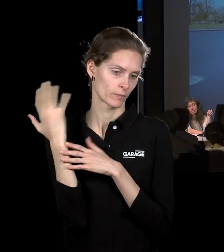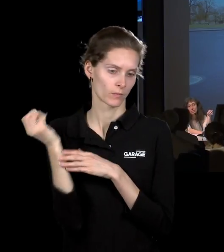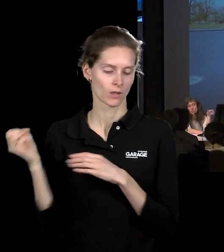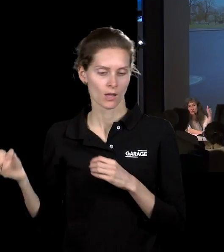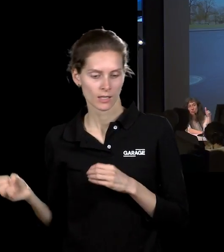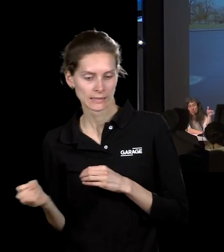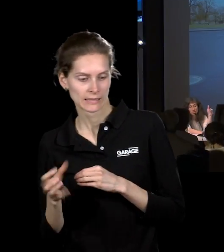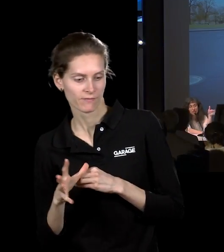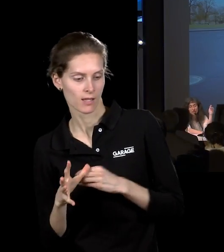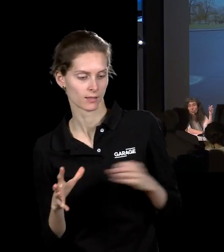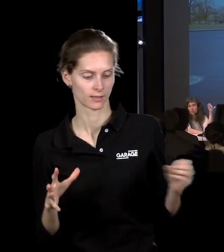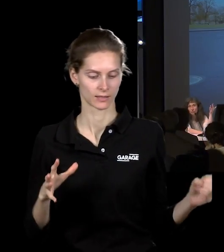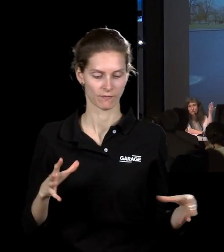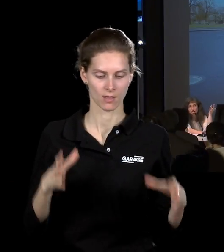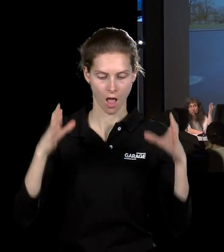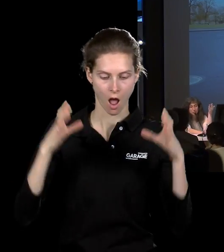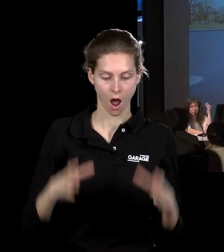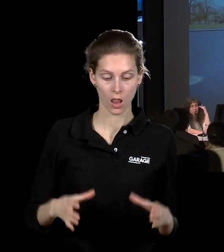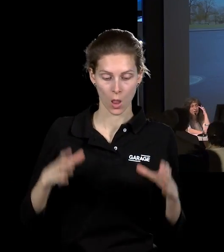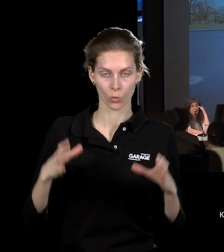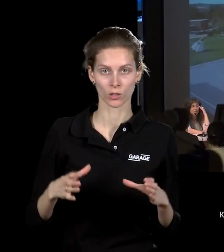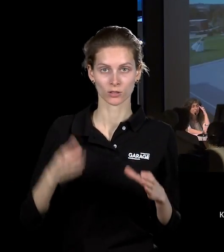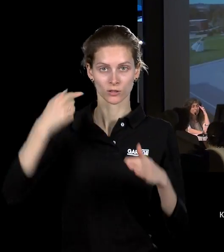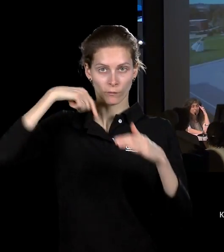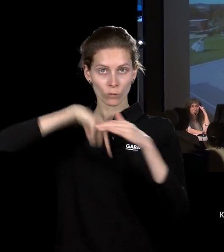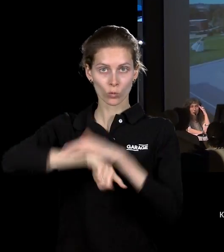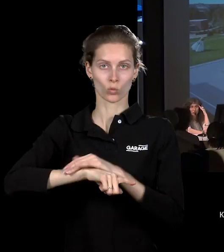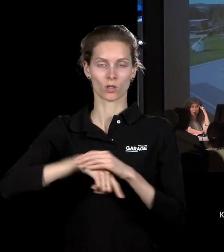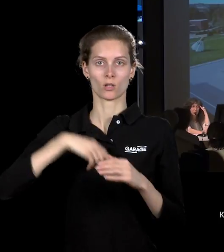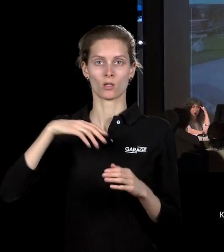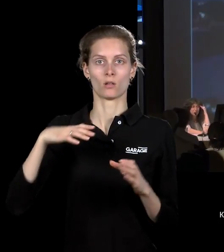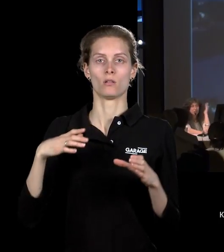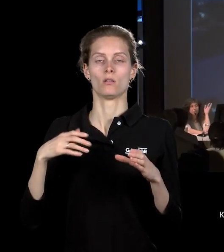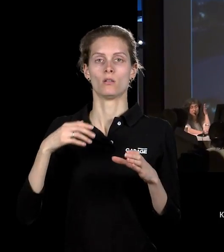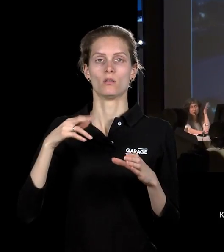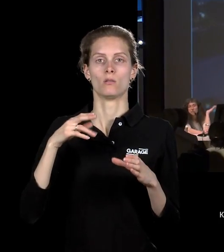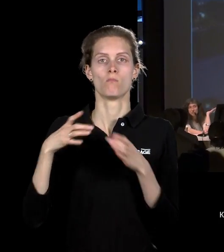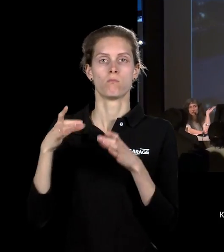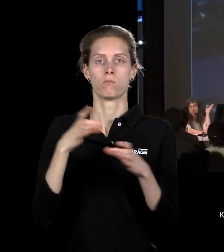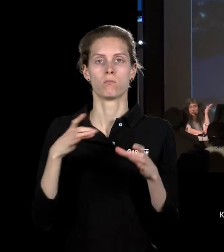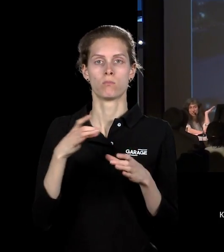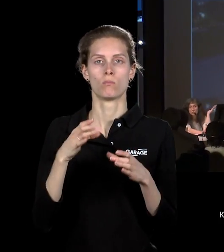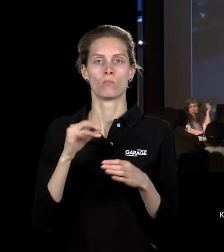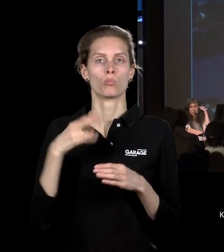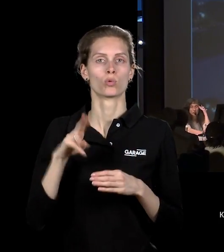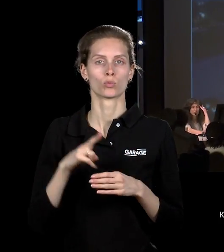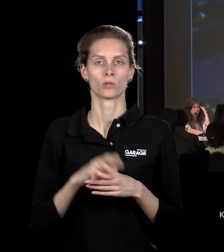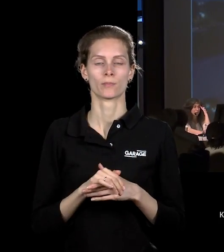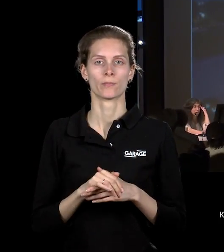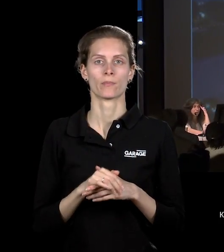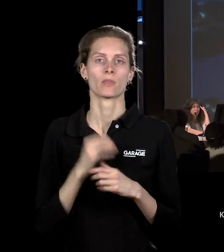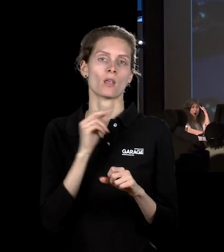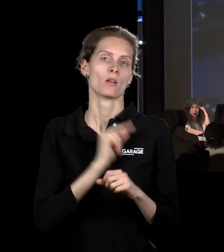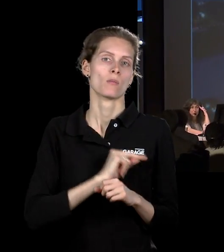колодцев внутри, таких колодцев внутри пруда, колодцы, которые там по-разному работают в